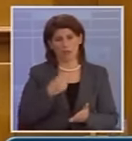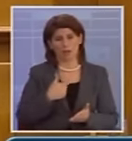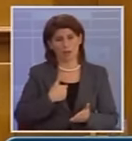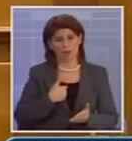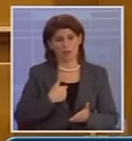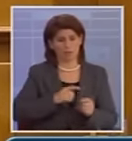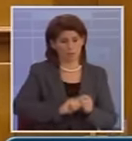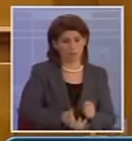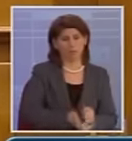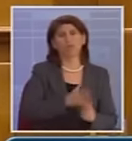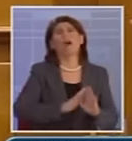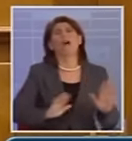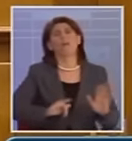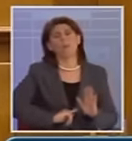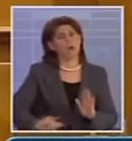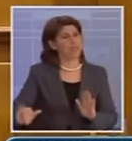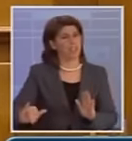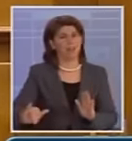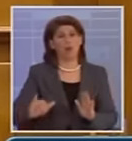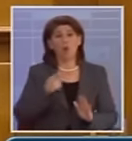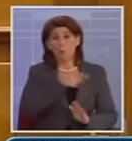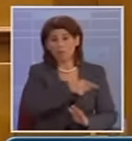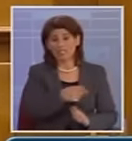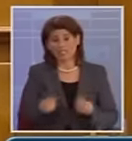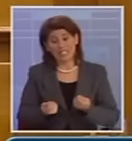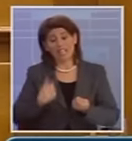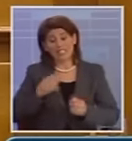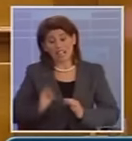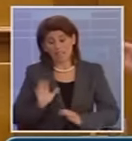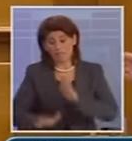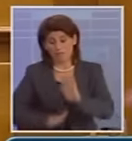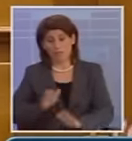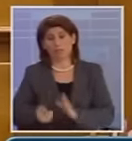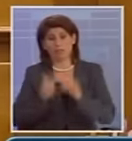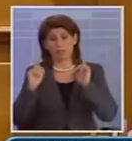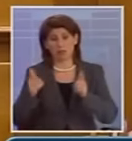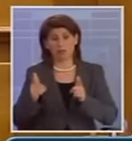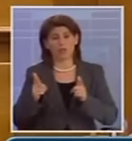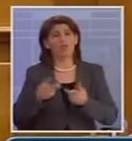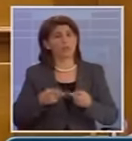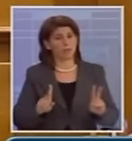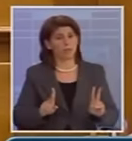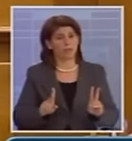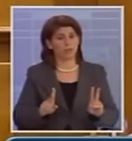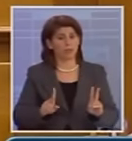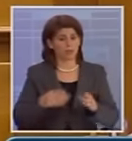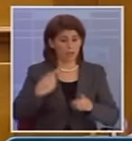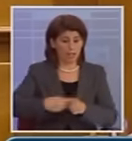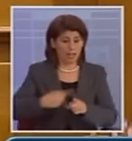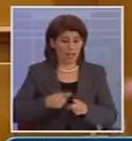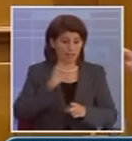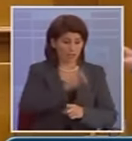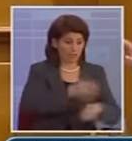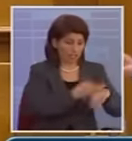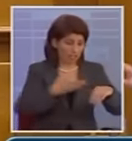σας υπονομεύσουμε, όπως κάνατε εσείς σε κάθε μας βήμα. Ούτε βέβαια πρόκειται να επιτρέψουμε να πάτε την Ελλάδα στα βράχια.